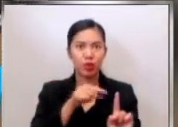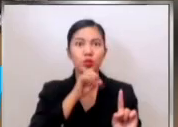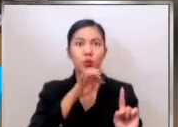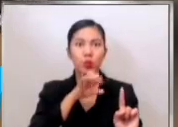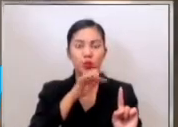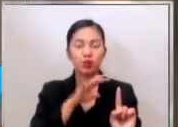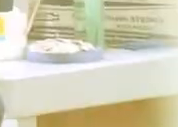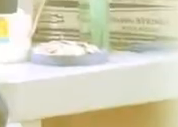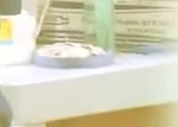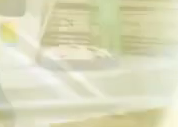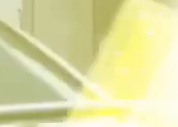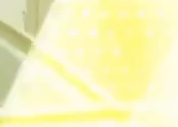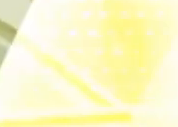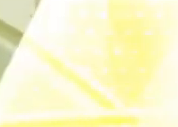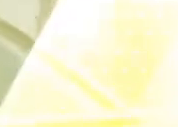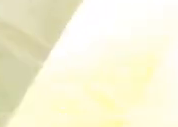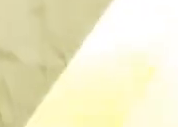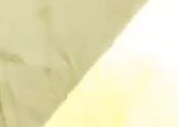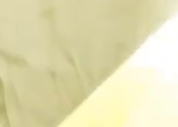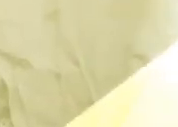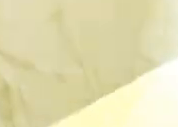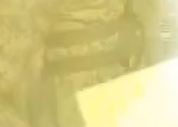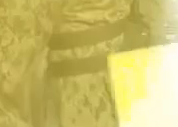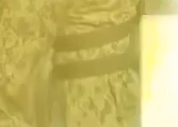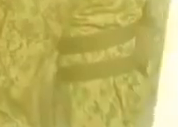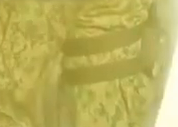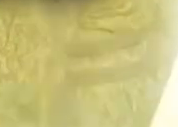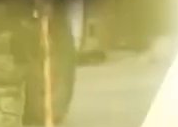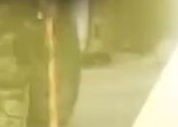saka pinagsasaksak.